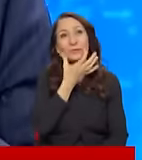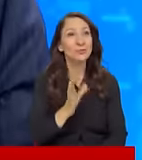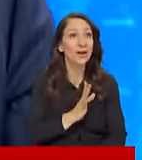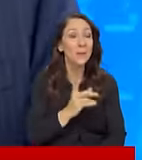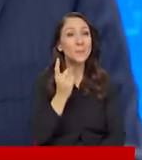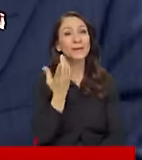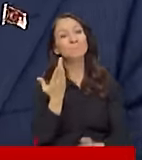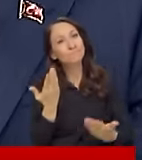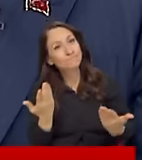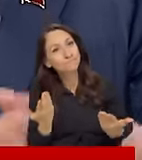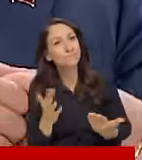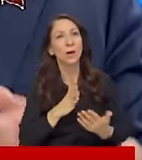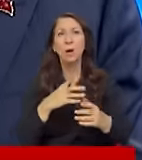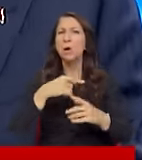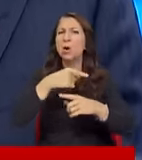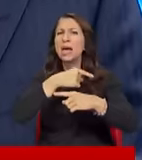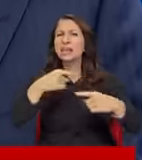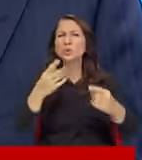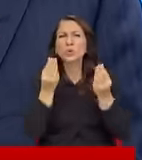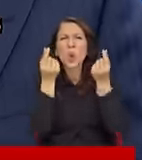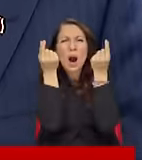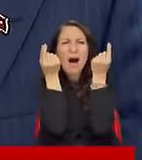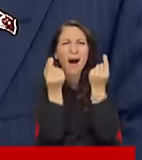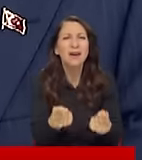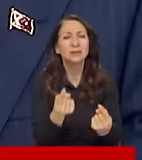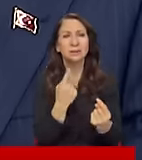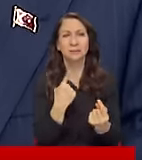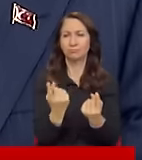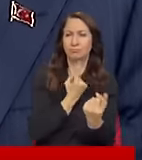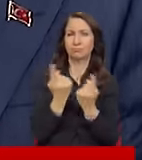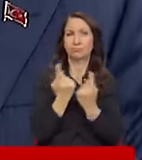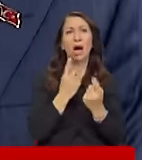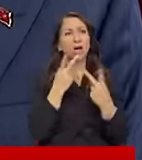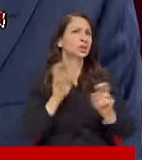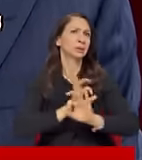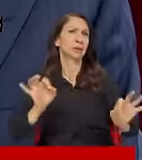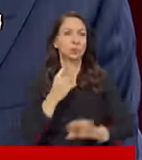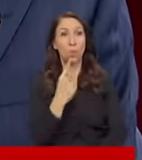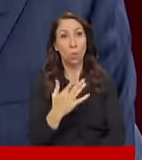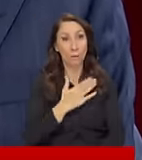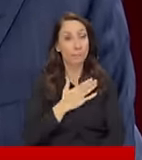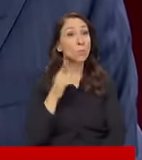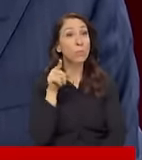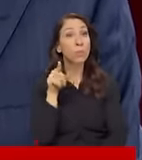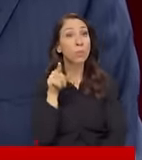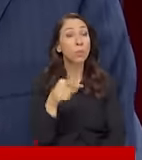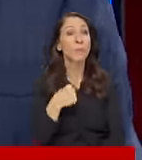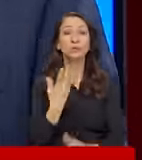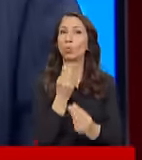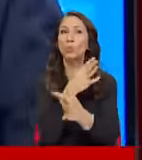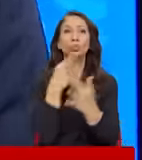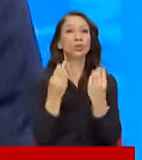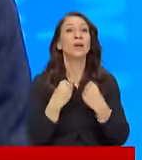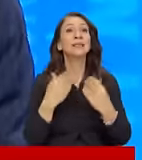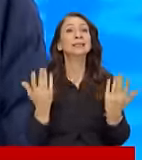Bir hoşgörü var. Olumsuz çok az şeyle karşılaştım. Açık ve net söyleyeyim. Ha, bu beni çok mutlu